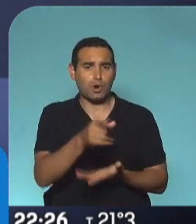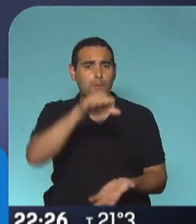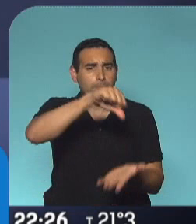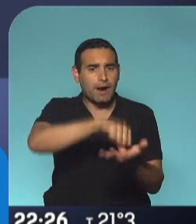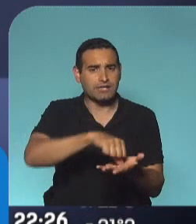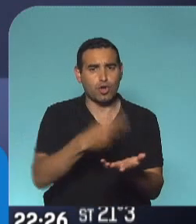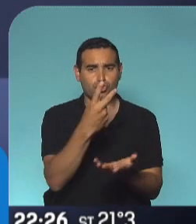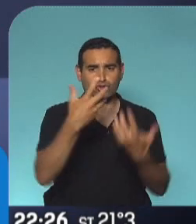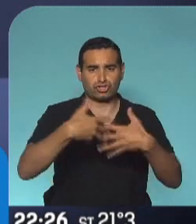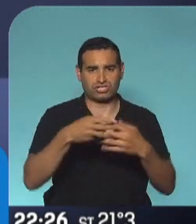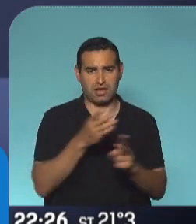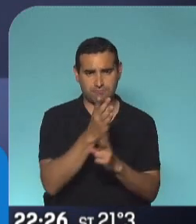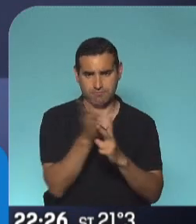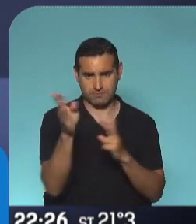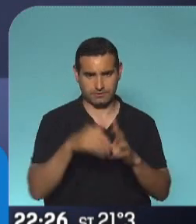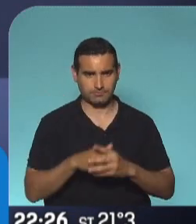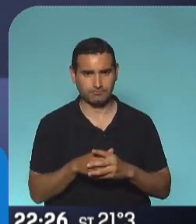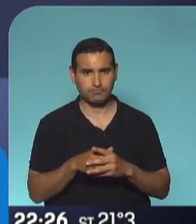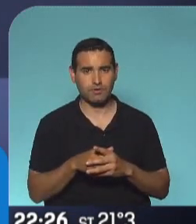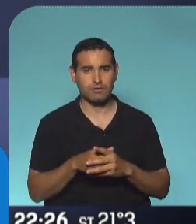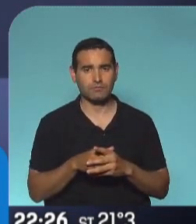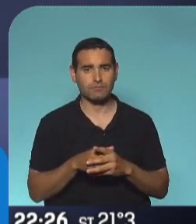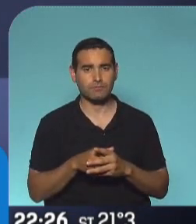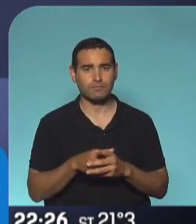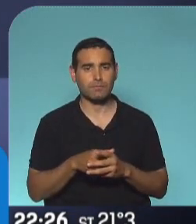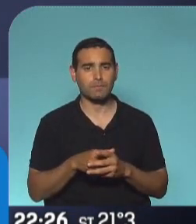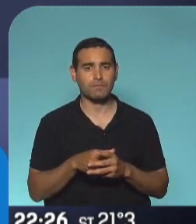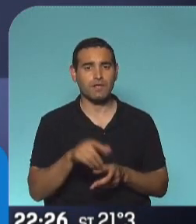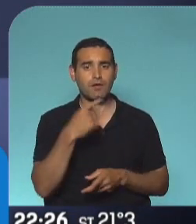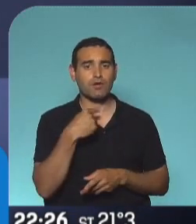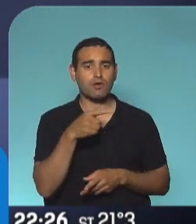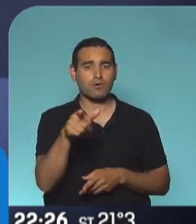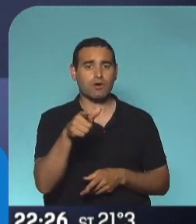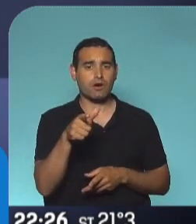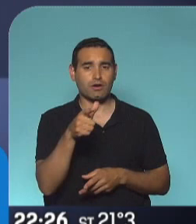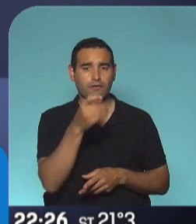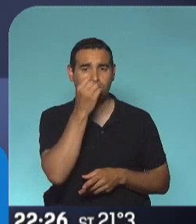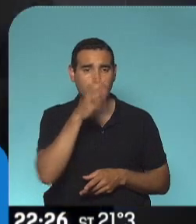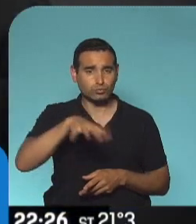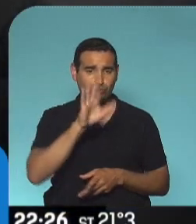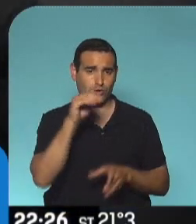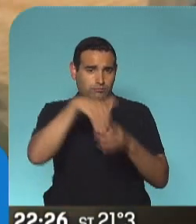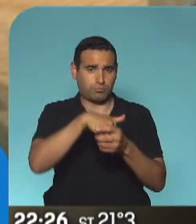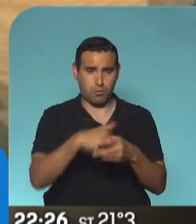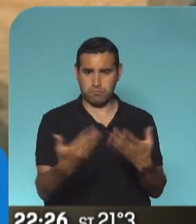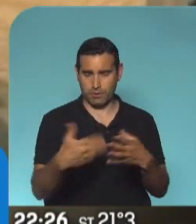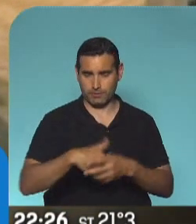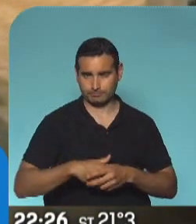不移，反对任何外部势力干涉香港事务的决心坚定不